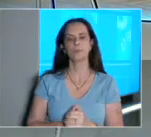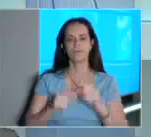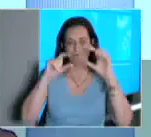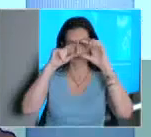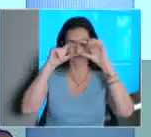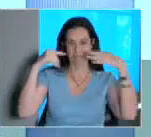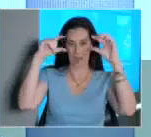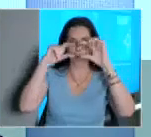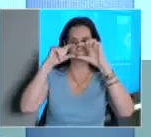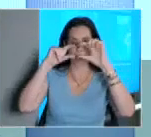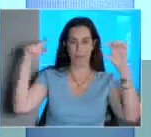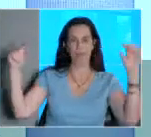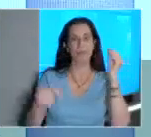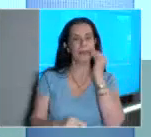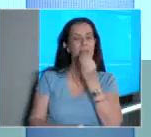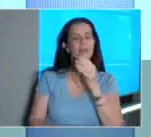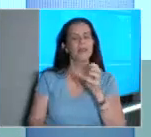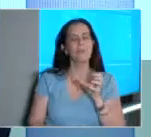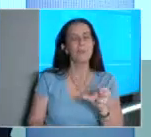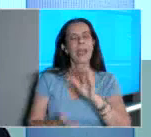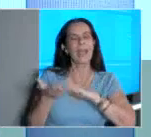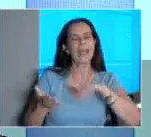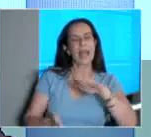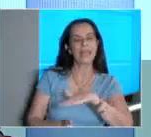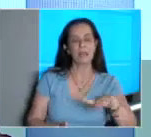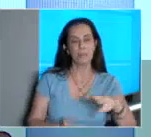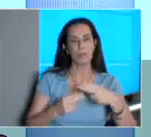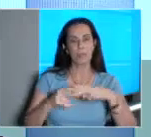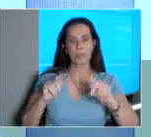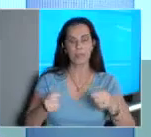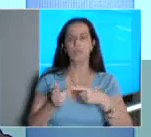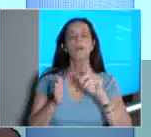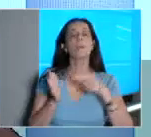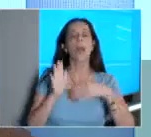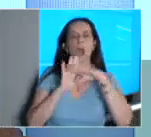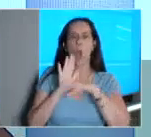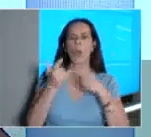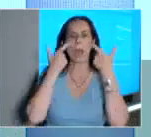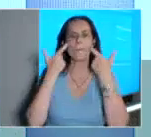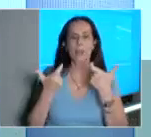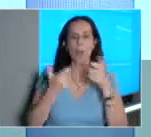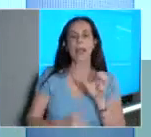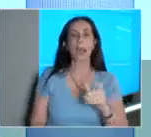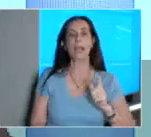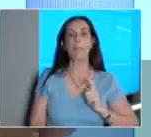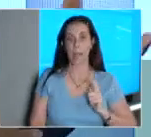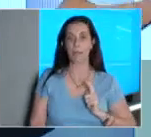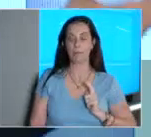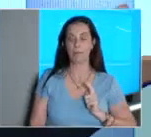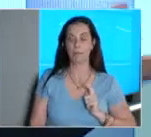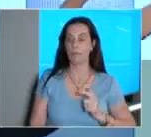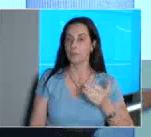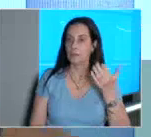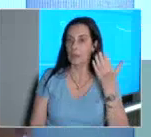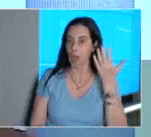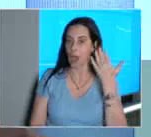מאות פעוטונים בסכנת סגירה. זה מה שעולה מחוק הפיקוח על המעונות הפרטיים, שהיה איזה